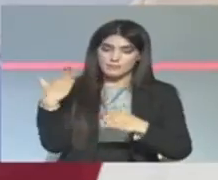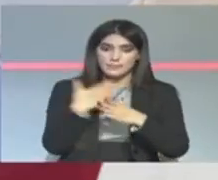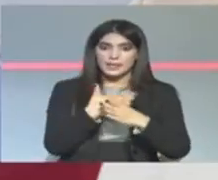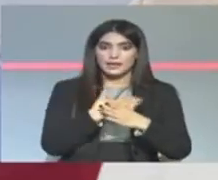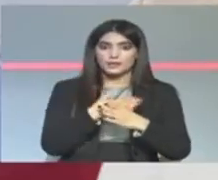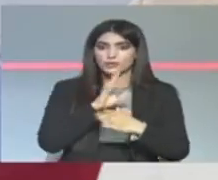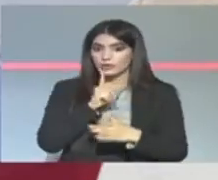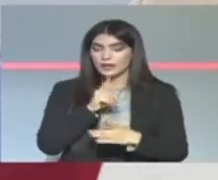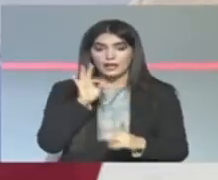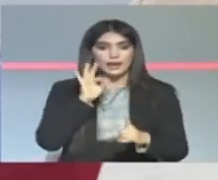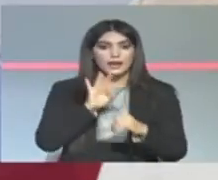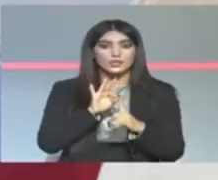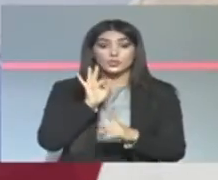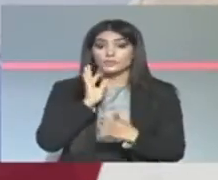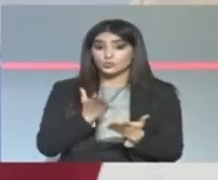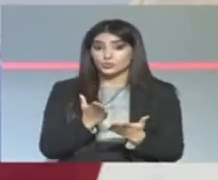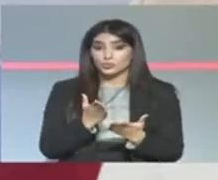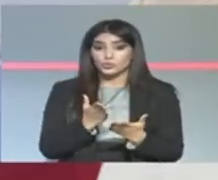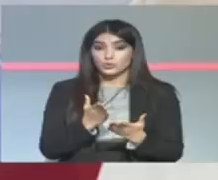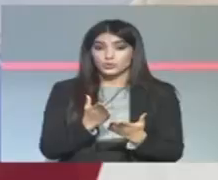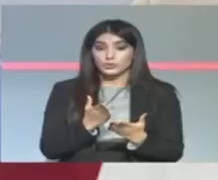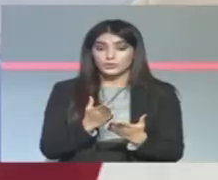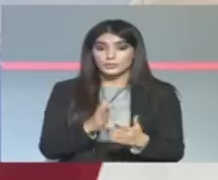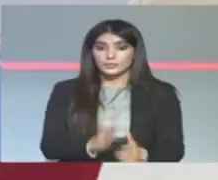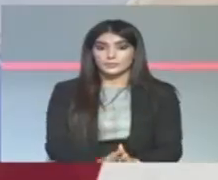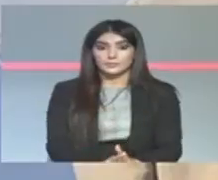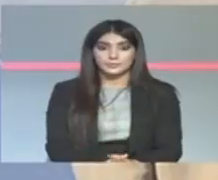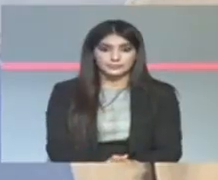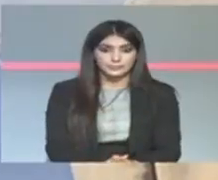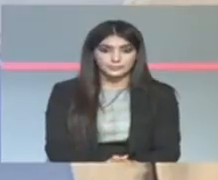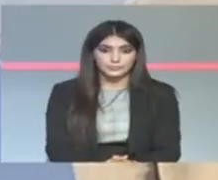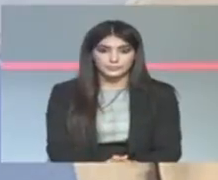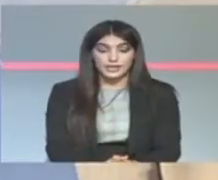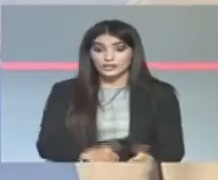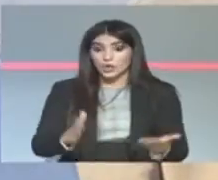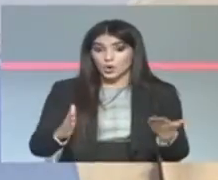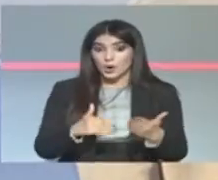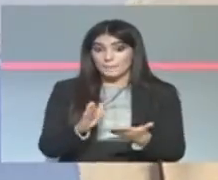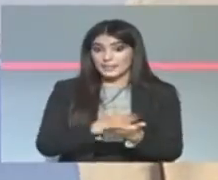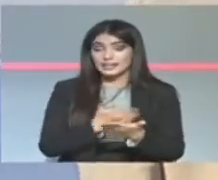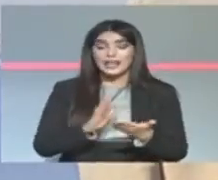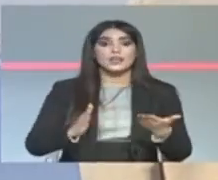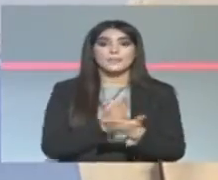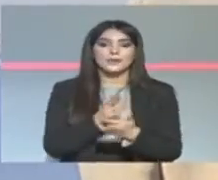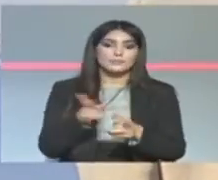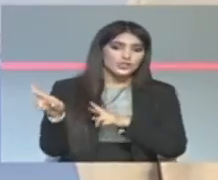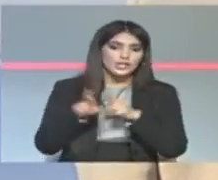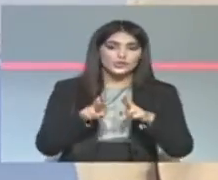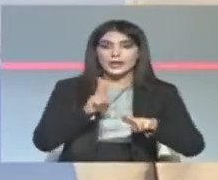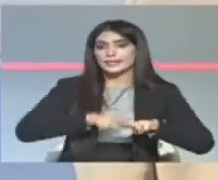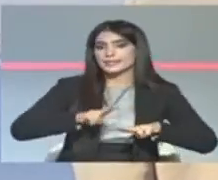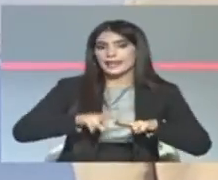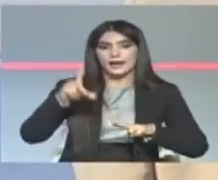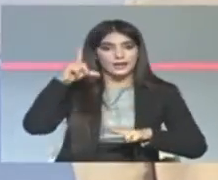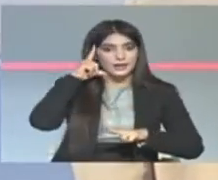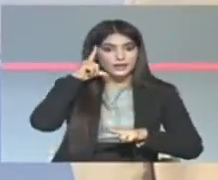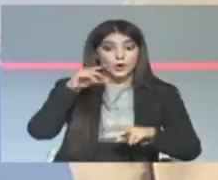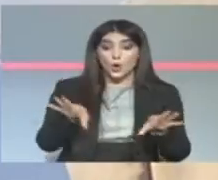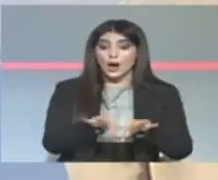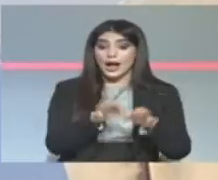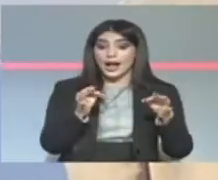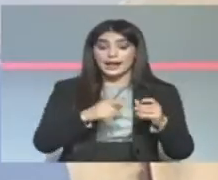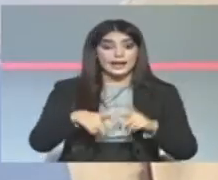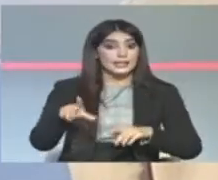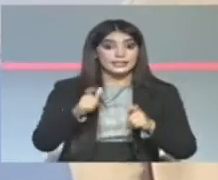اجل ان يتم فقط انجاز ما يسمى ب اه مشاريع الاعمار والحل السياسي الليبي